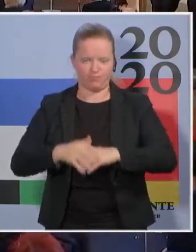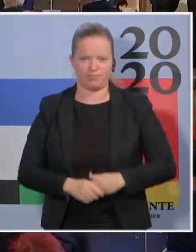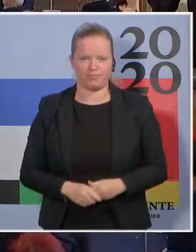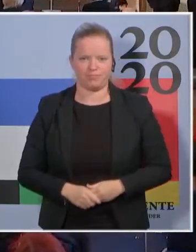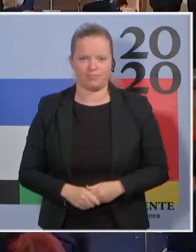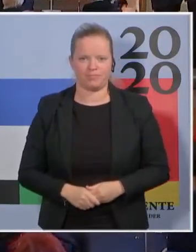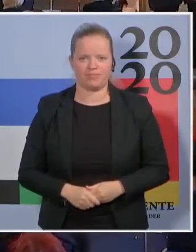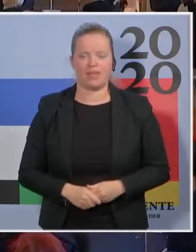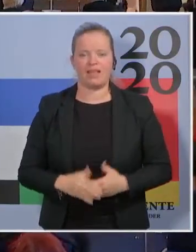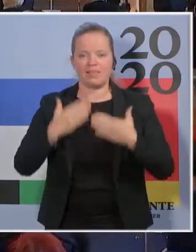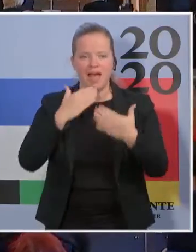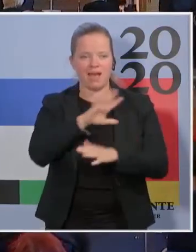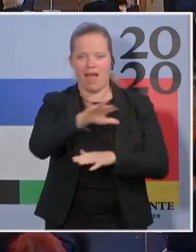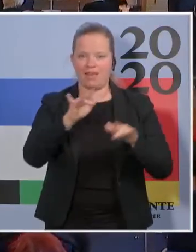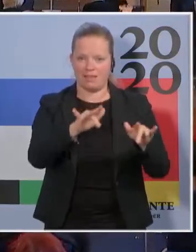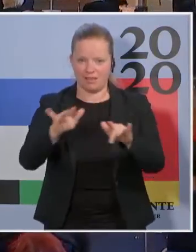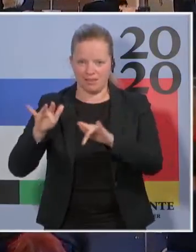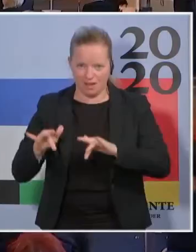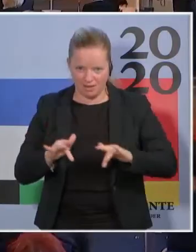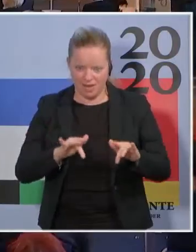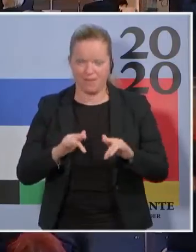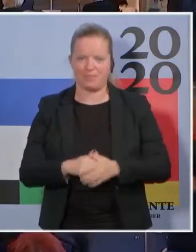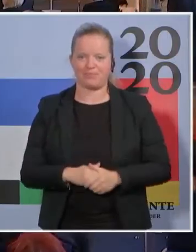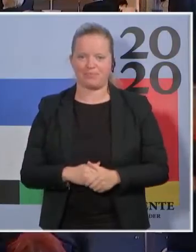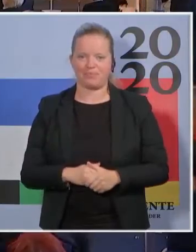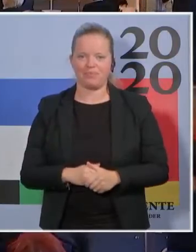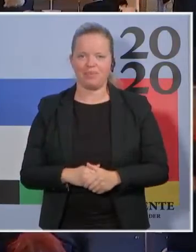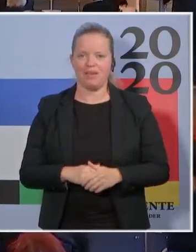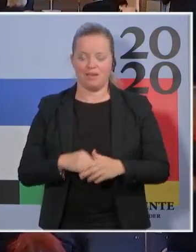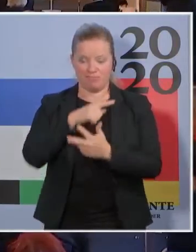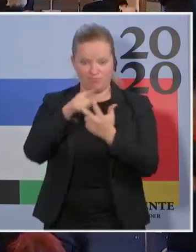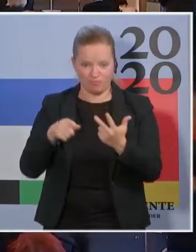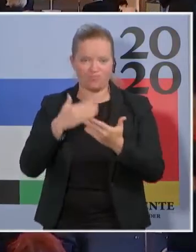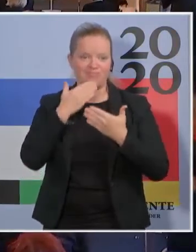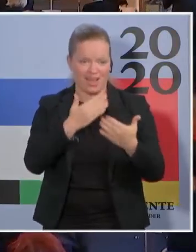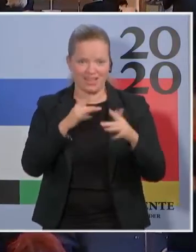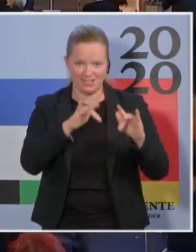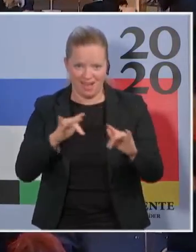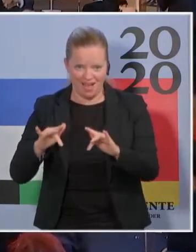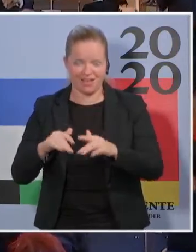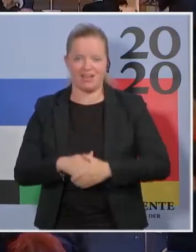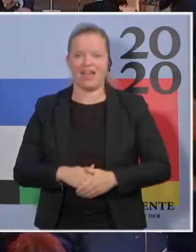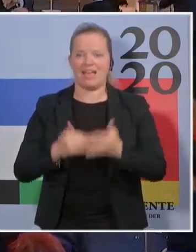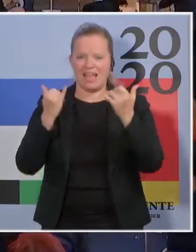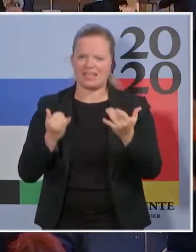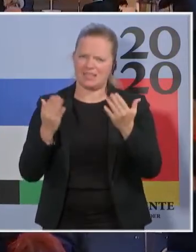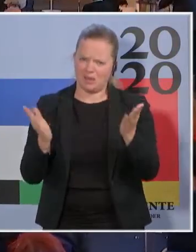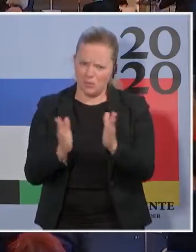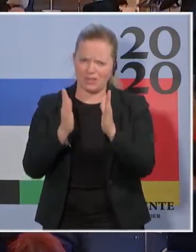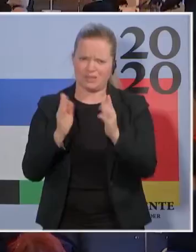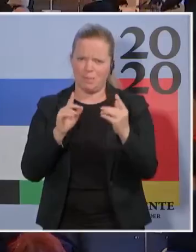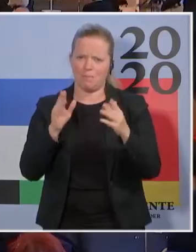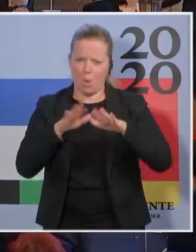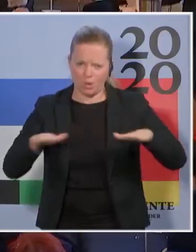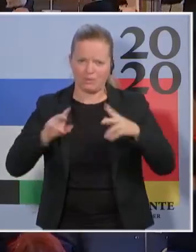Danke, dass Sie alle da sind. Wir haben uns vorgenommen, bei aller gebotenen Kürze natürlich ein wenig in die Tiefe zu gehen. Und ich